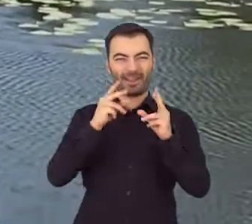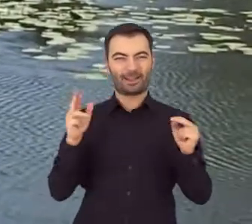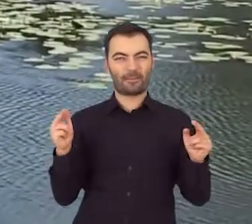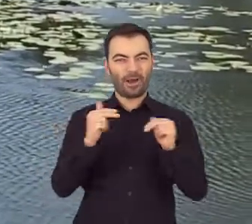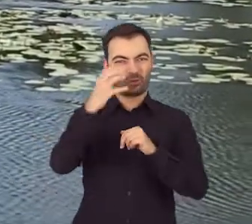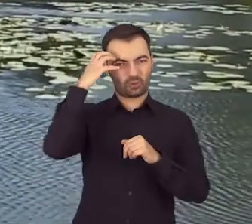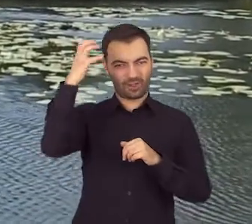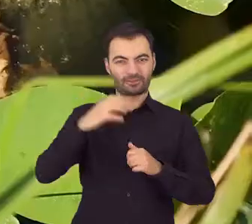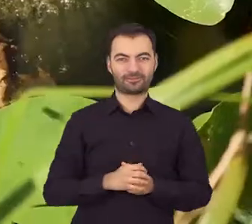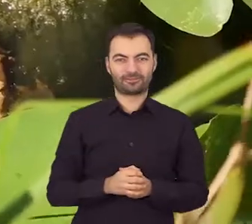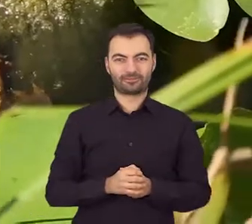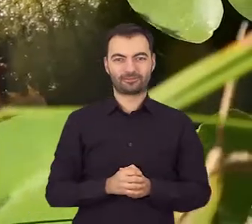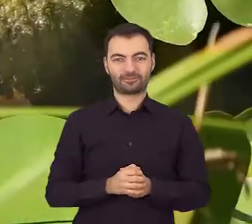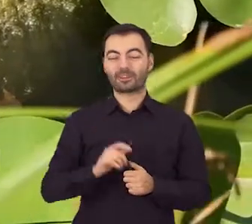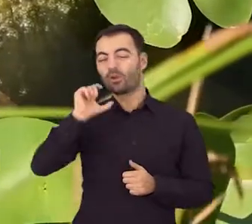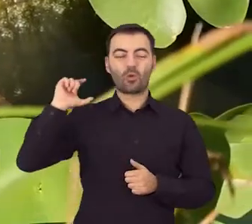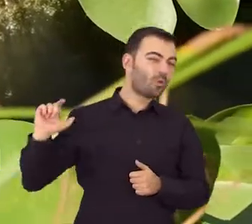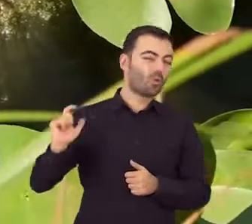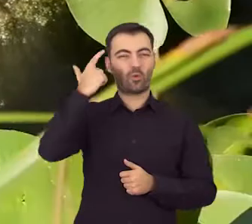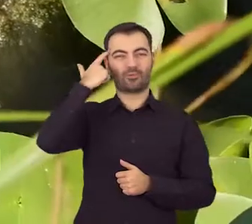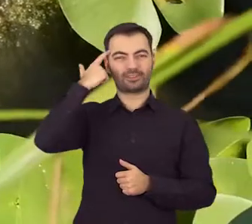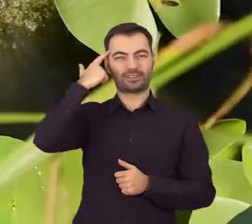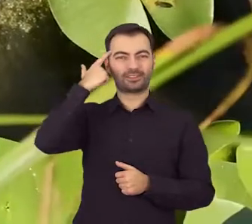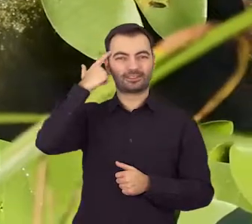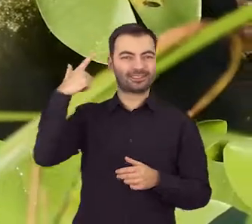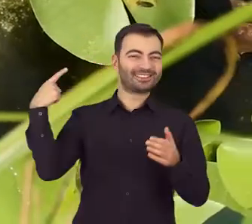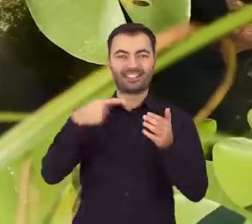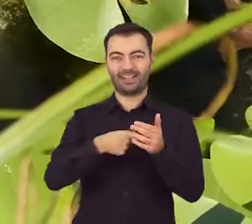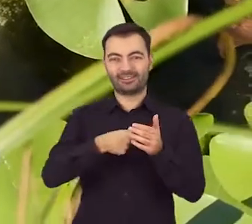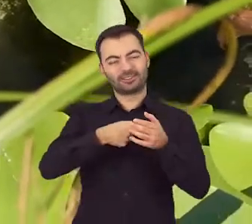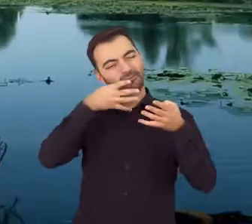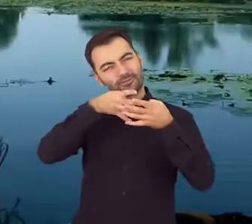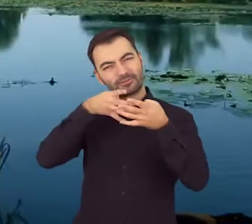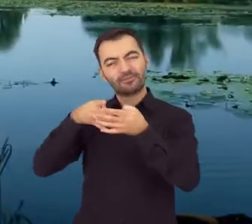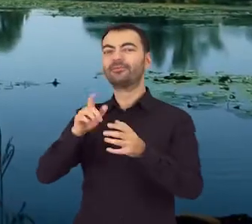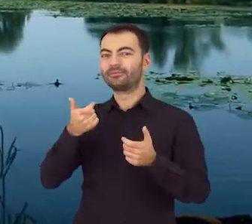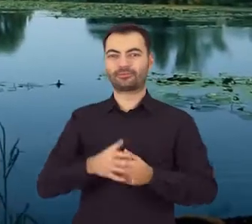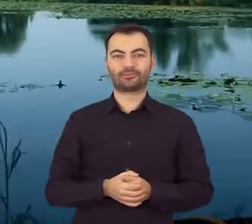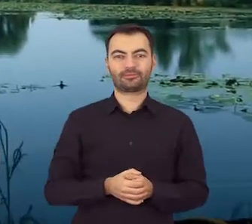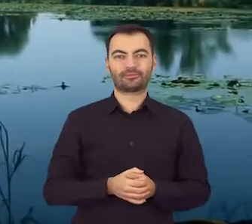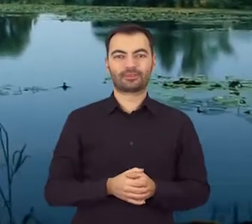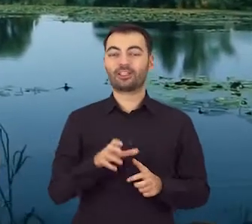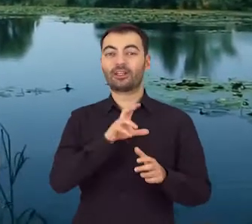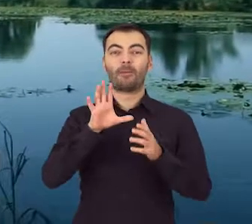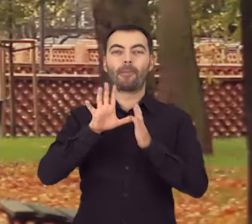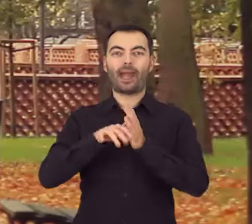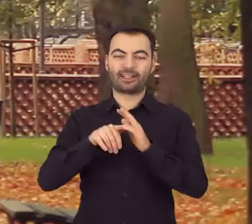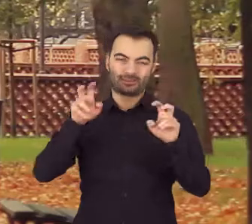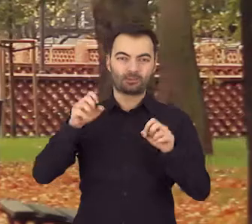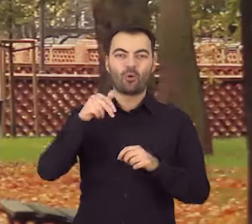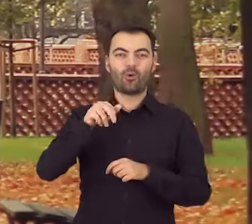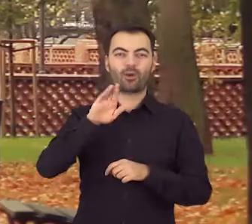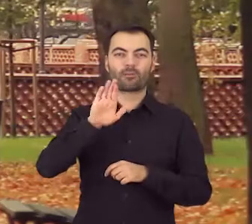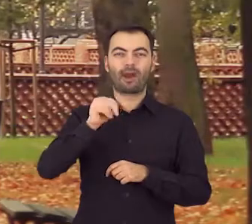barokową rezydencję królewską. A głównym aspektem, w jakim to było oceniane, to była kwestia presji